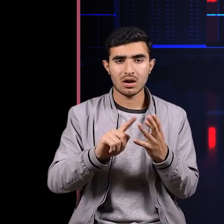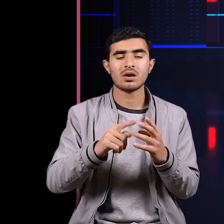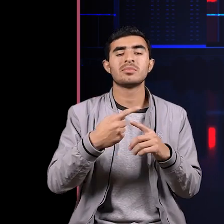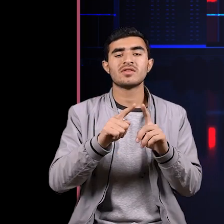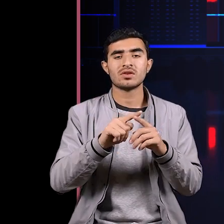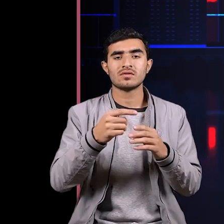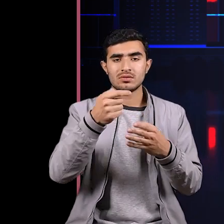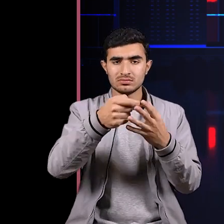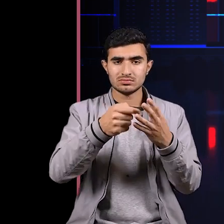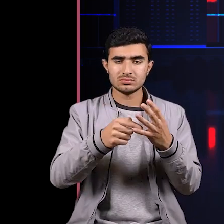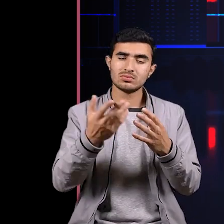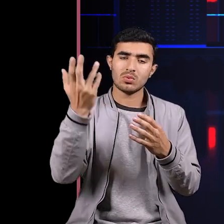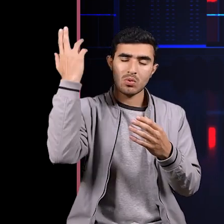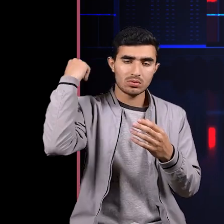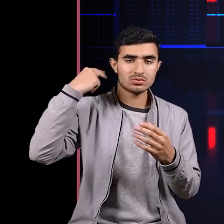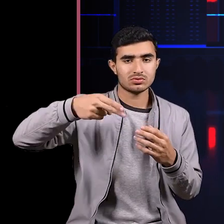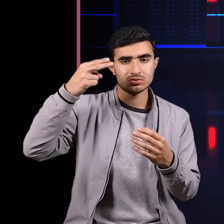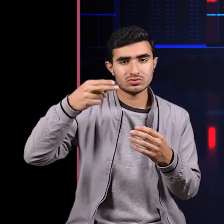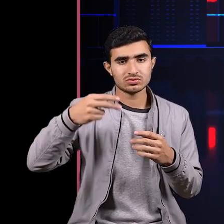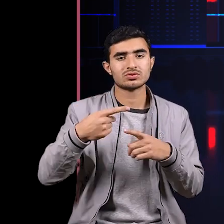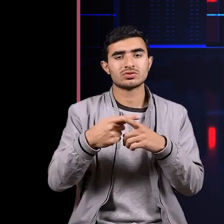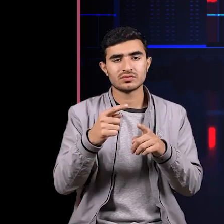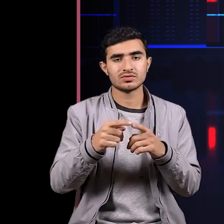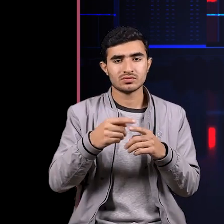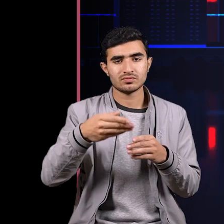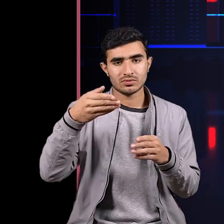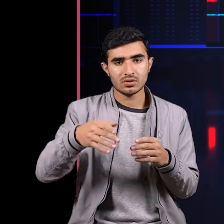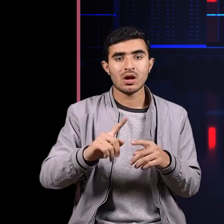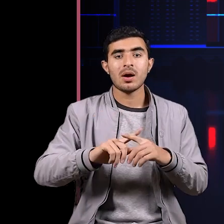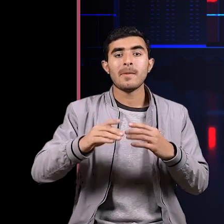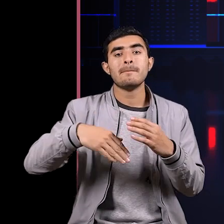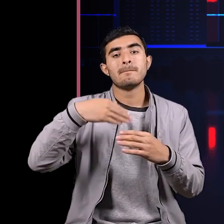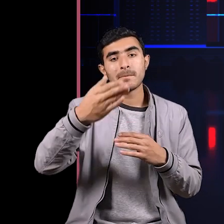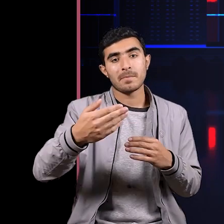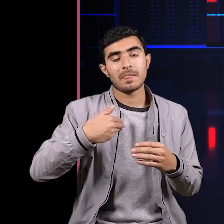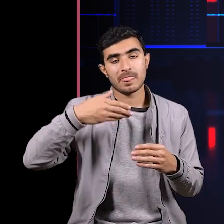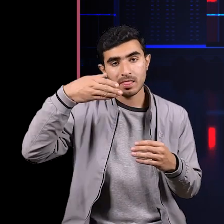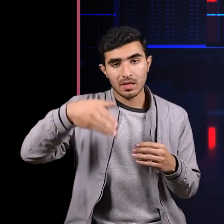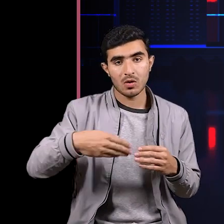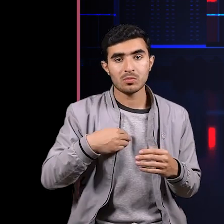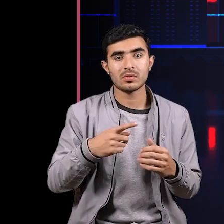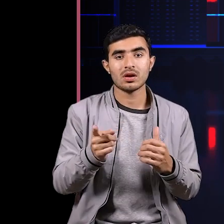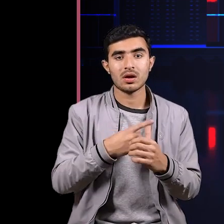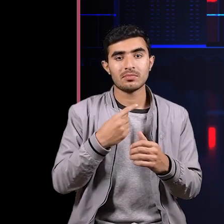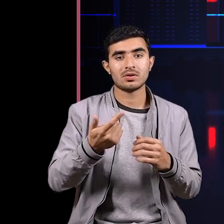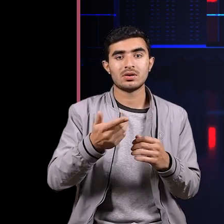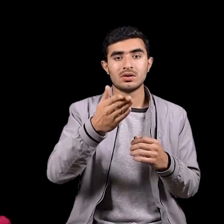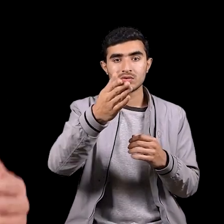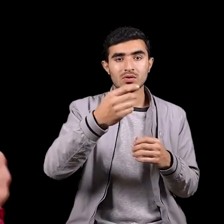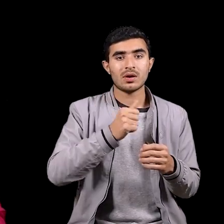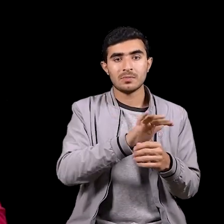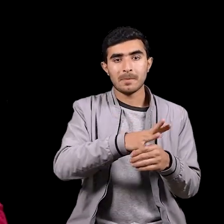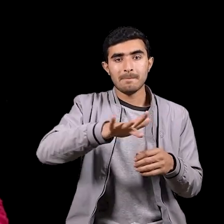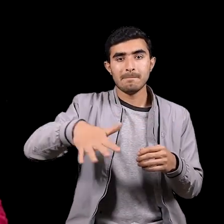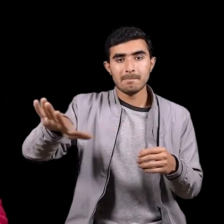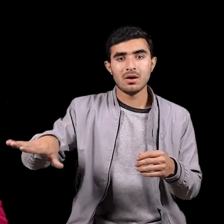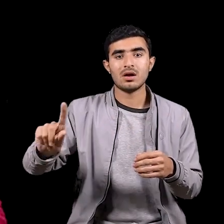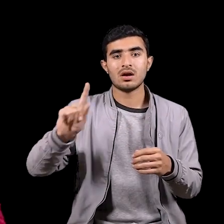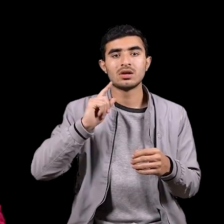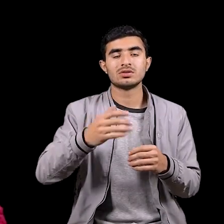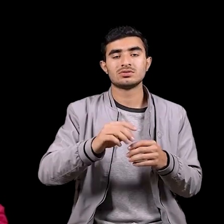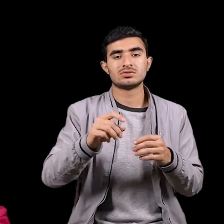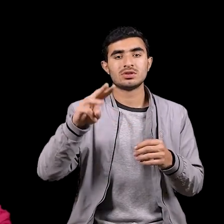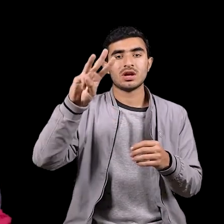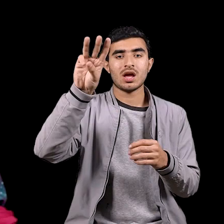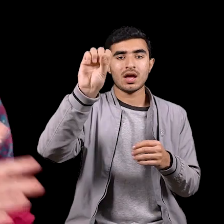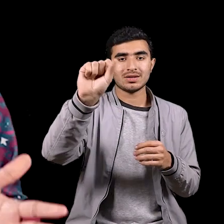हैं, उसका ताल्लुक़ उससे है। फिर फ़रात और दज्ला से हम जिक्र करते हैं कि उसका ताल्लुक़ मेसोपोटामिया से। फिर आती है तहज़ीब जो हमारी है,